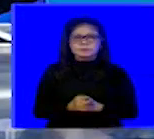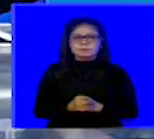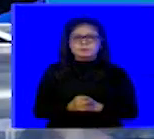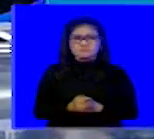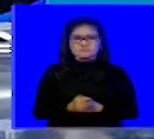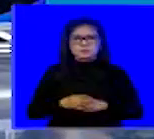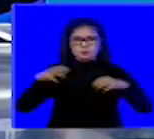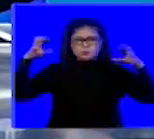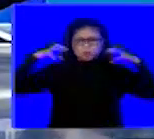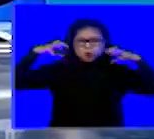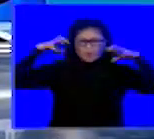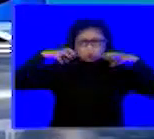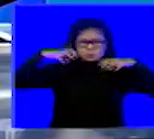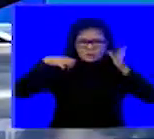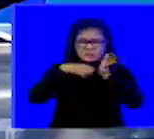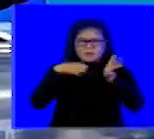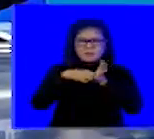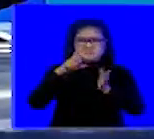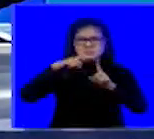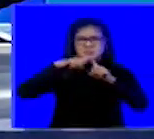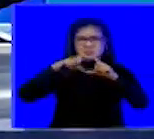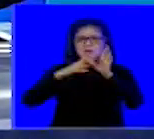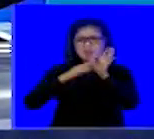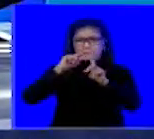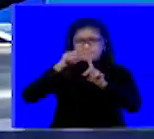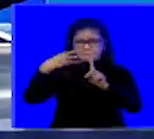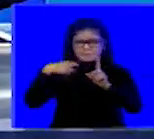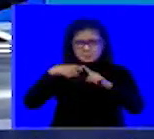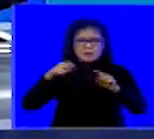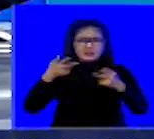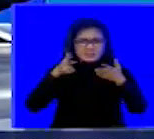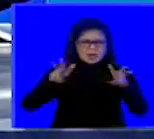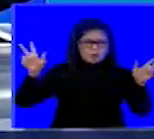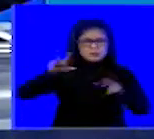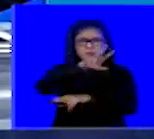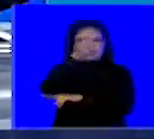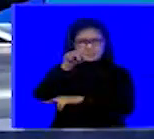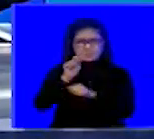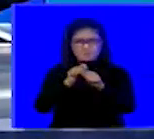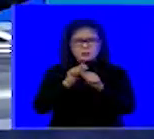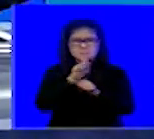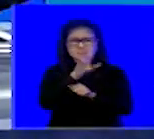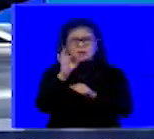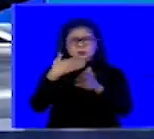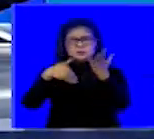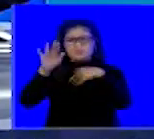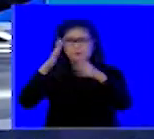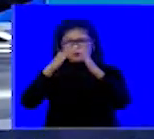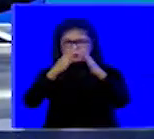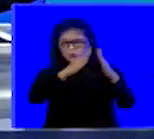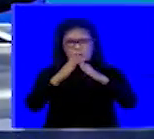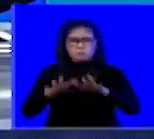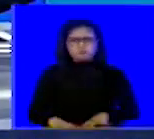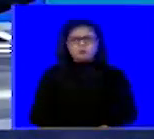Hai hujan deras yang mengguyur kawasan Cikampek Karawang Jawa Barat membuat ratusan rumah terendam banjir ketinggian banjir bahkan mencapai